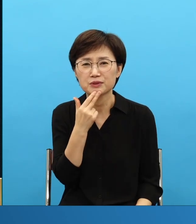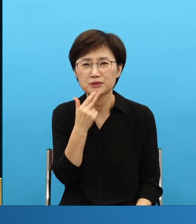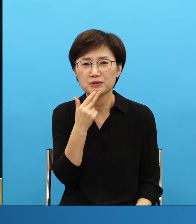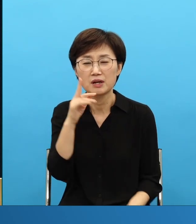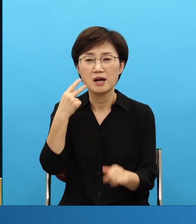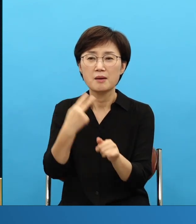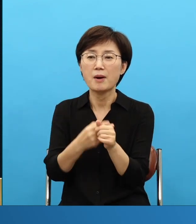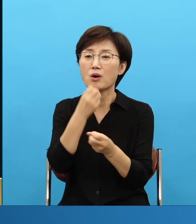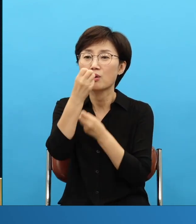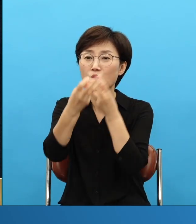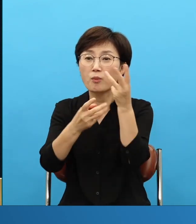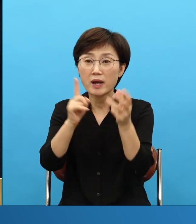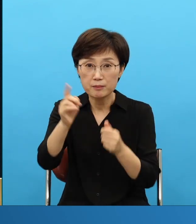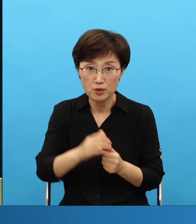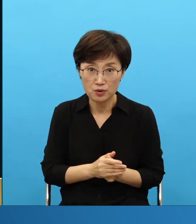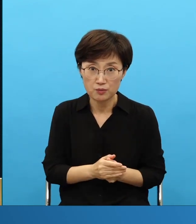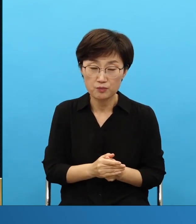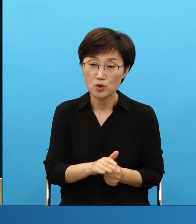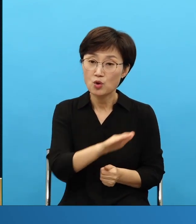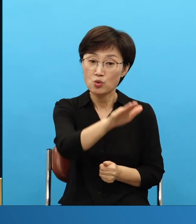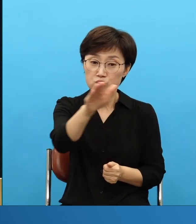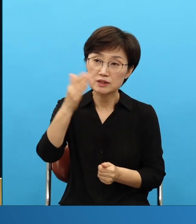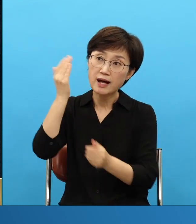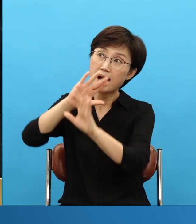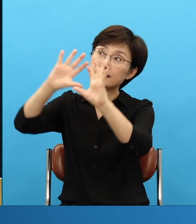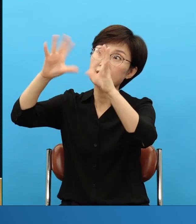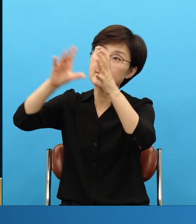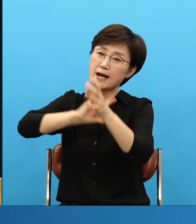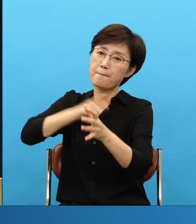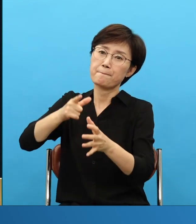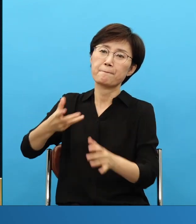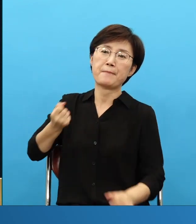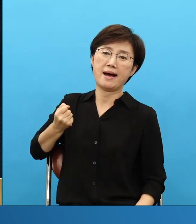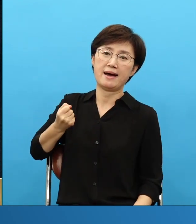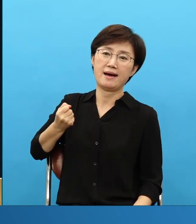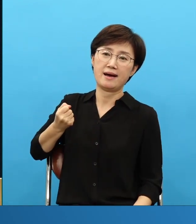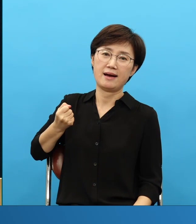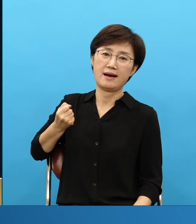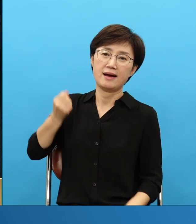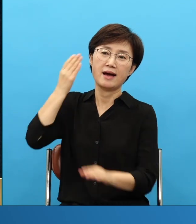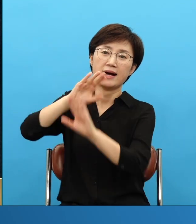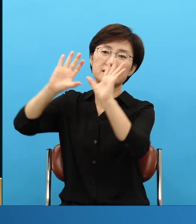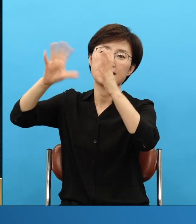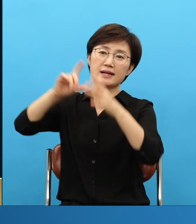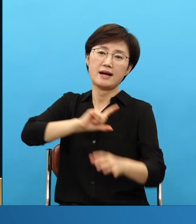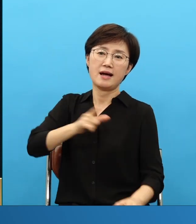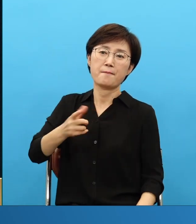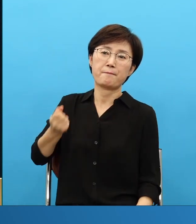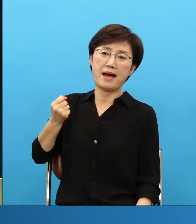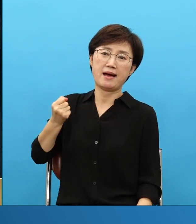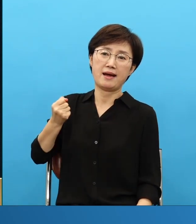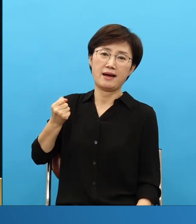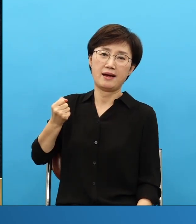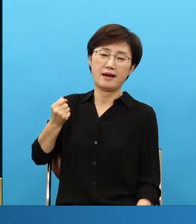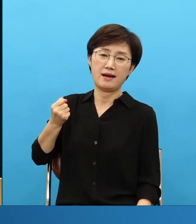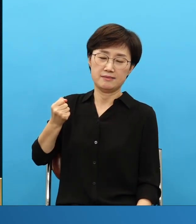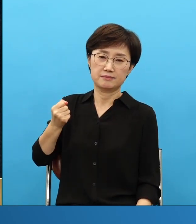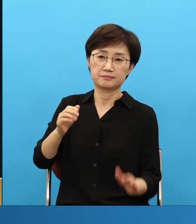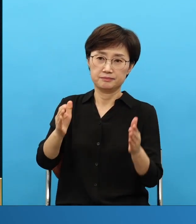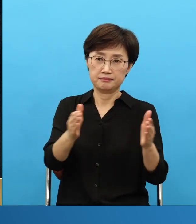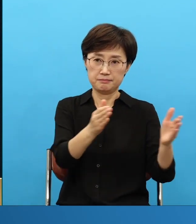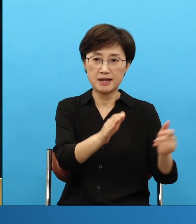says, for our citizenship is in heaven. 여러분, 미국 시민권자가